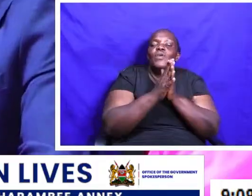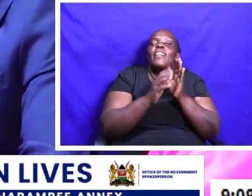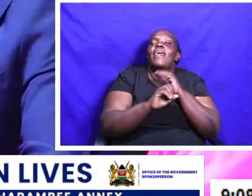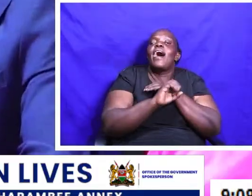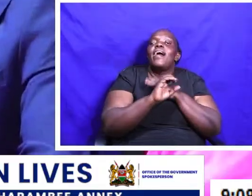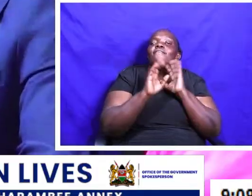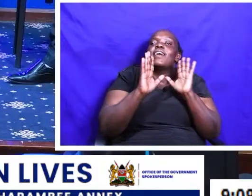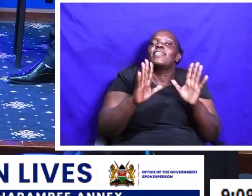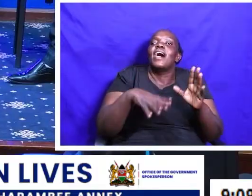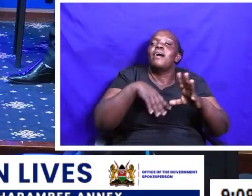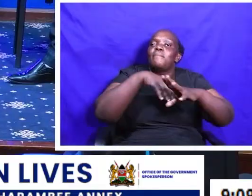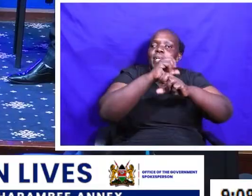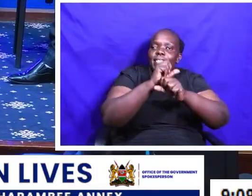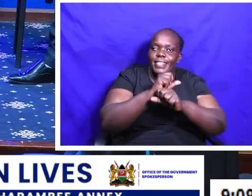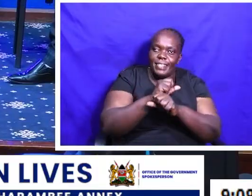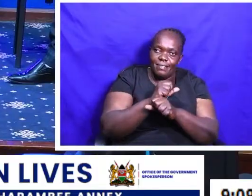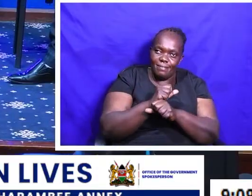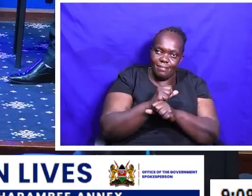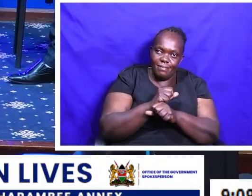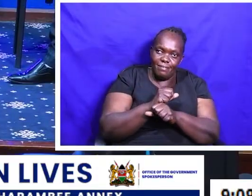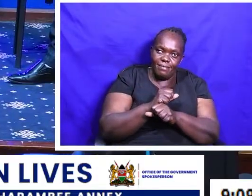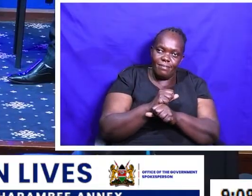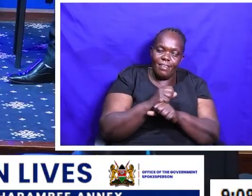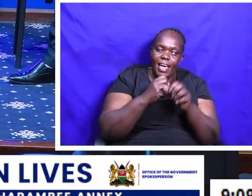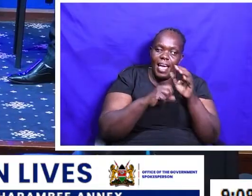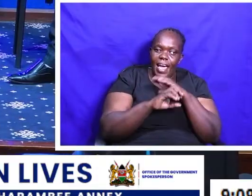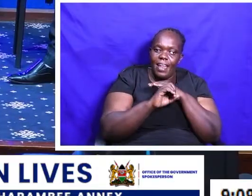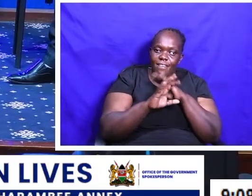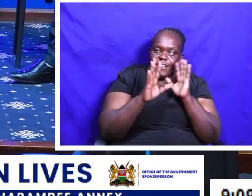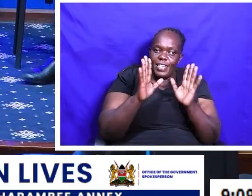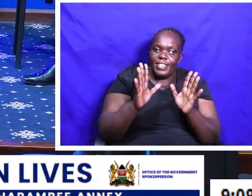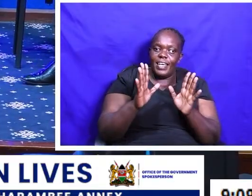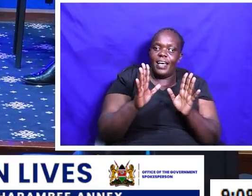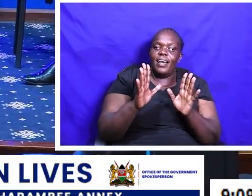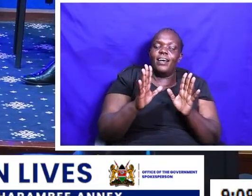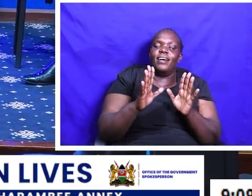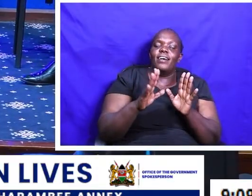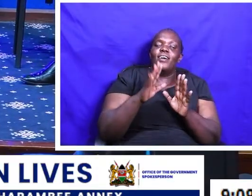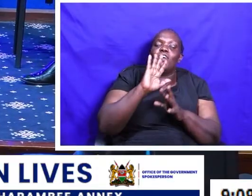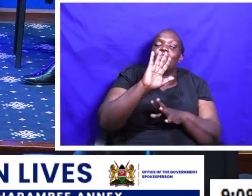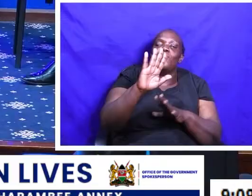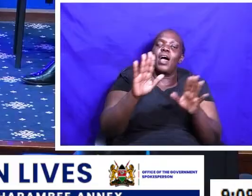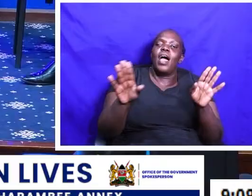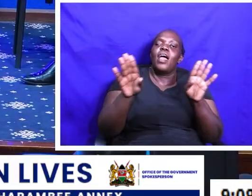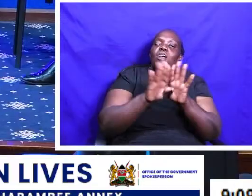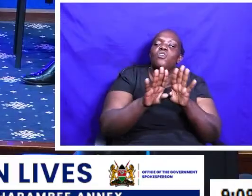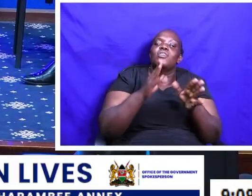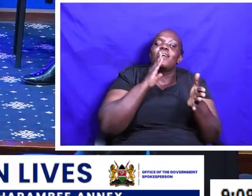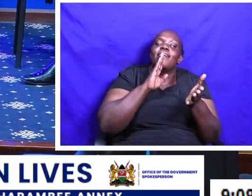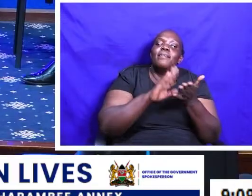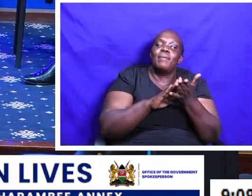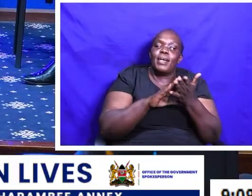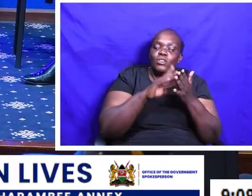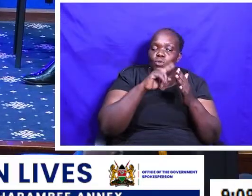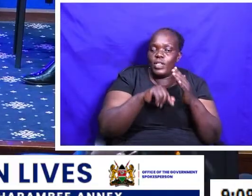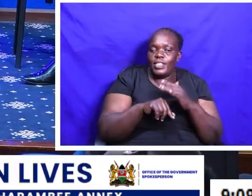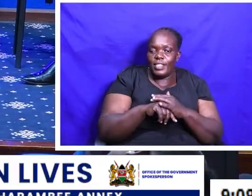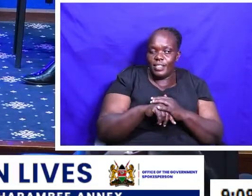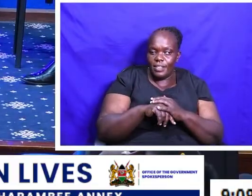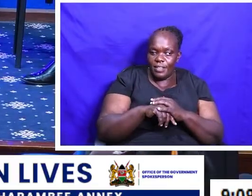Tumalize na advisor wetu, mshauri mkuu wa rais wetu wa Kenya. What is your closing remarks and your parting